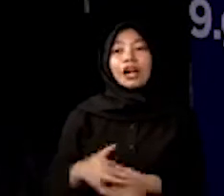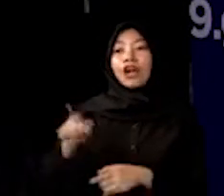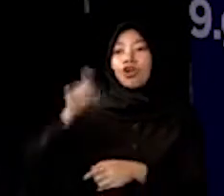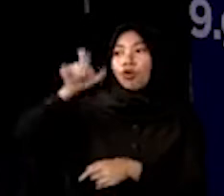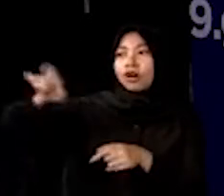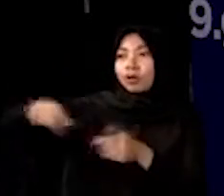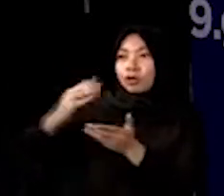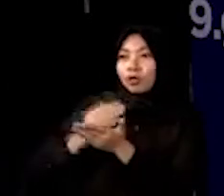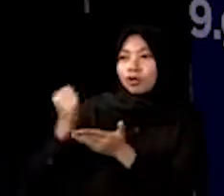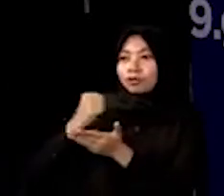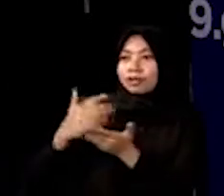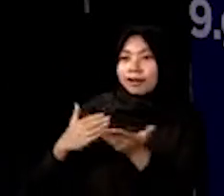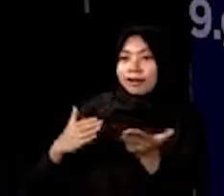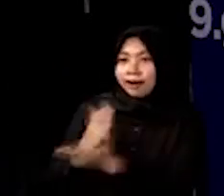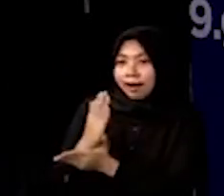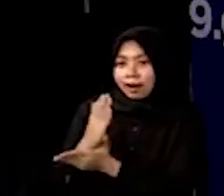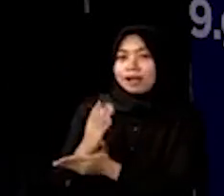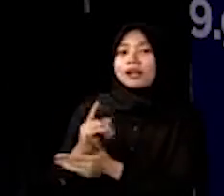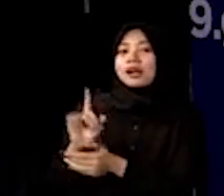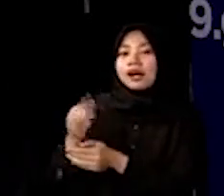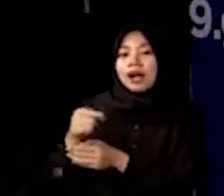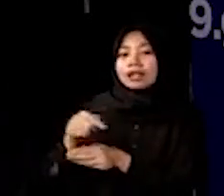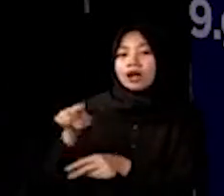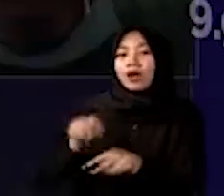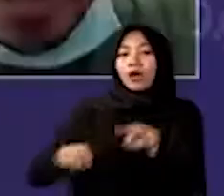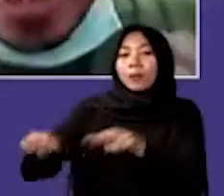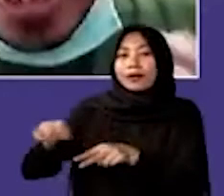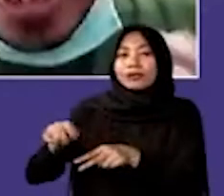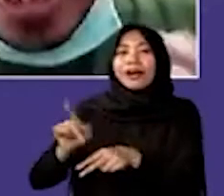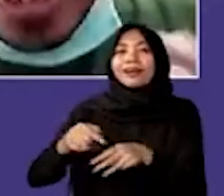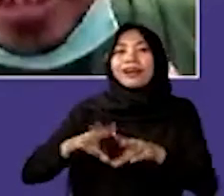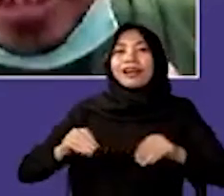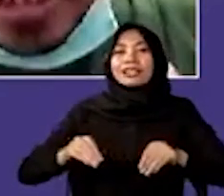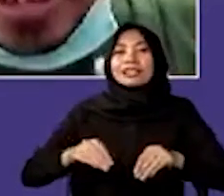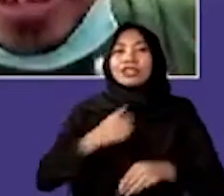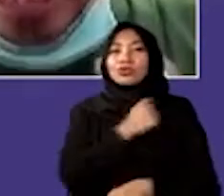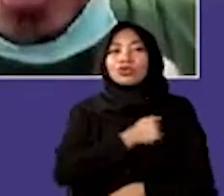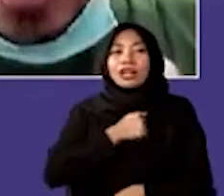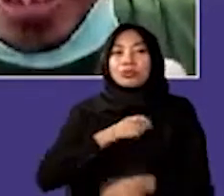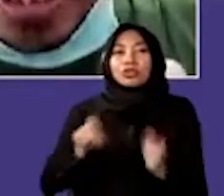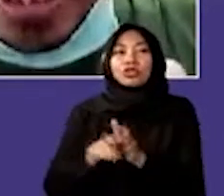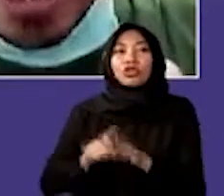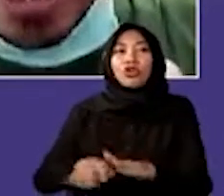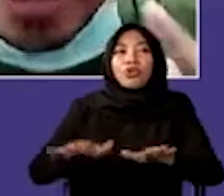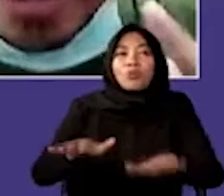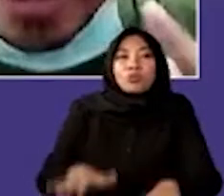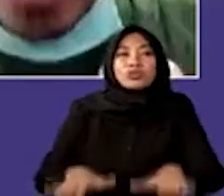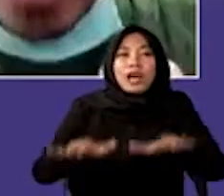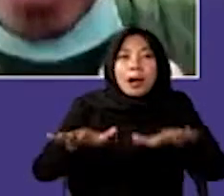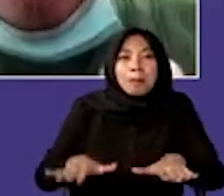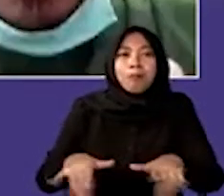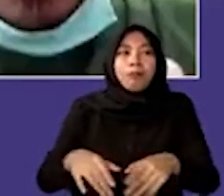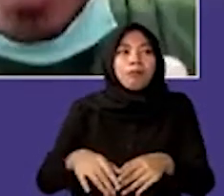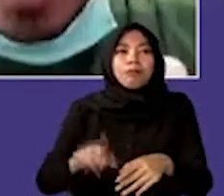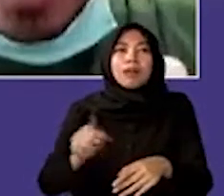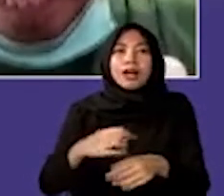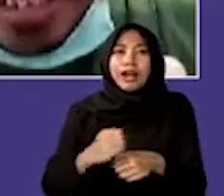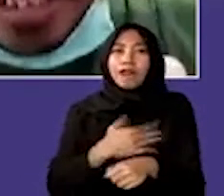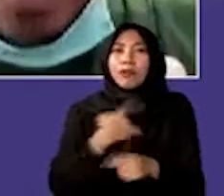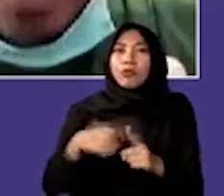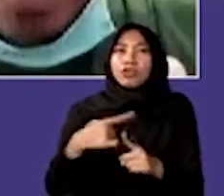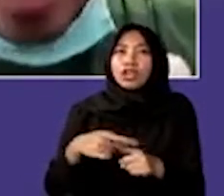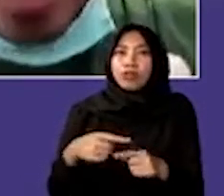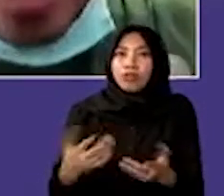protokol kesehatan itu dilakukan dengan apa segala macam Nah langsung saja saya itu apa efektifnya dilakukan seperti